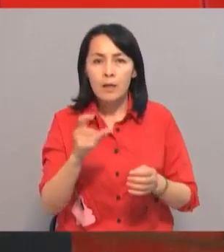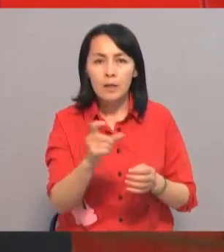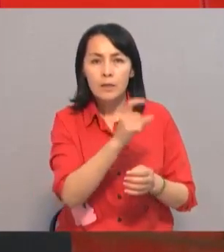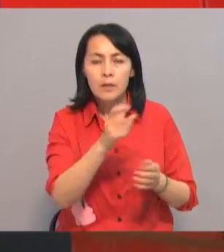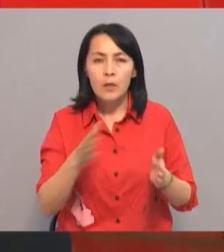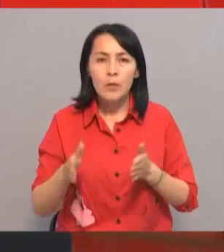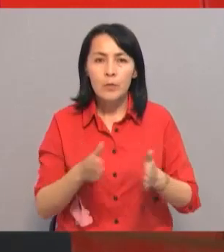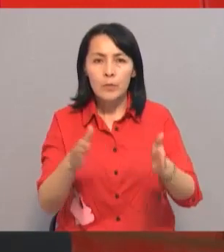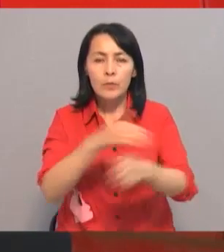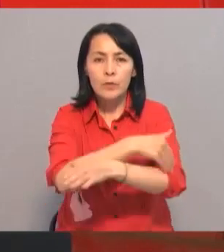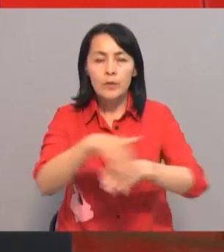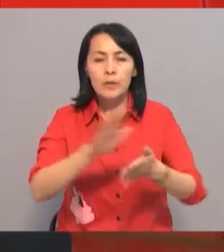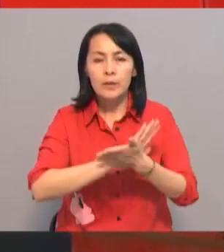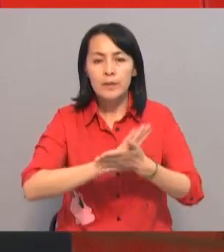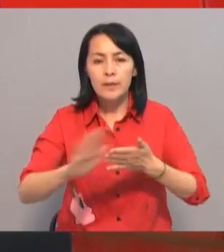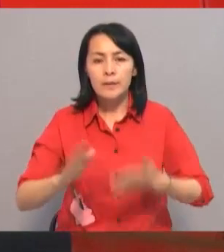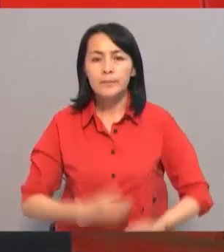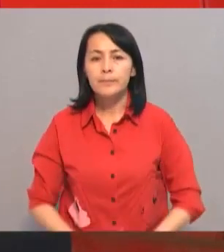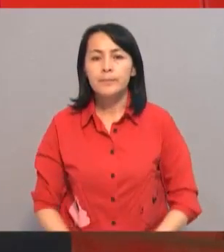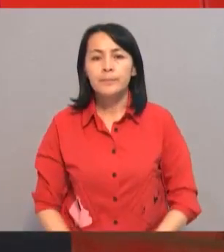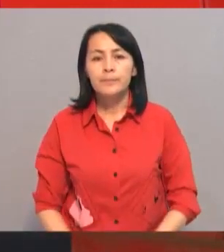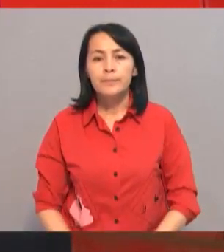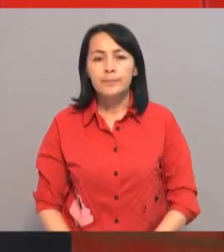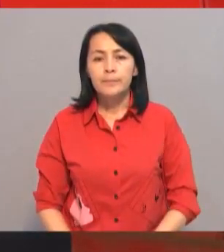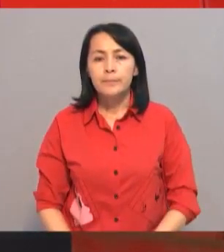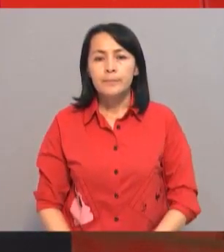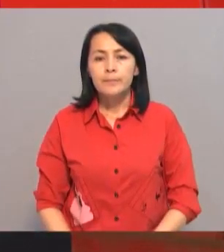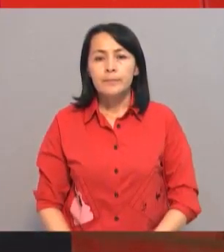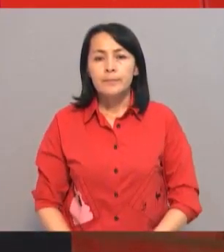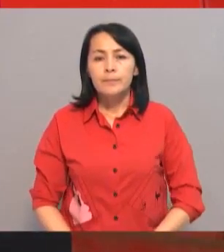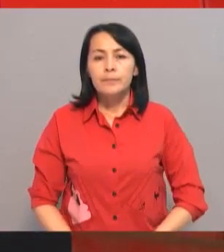көшелерді тазалайтын болады. Әділет Әнуәр, Әли Мәлік, жаңалықтар.